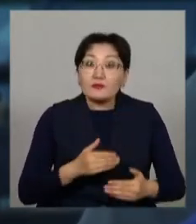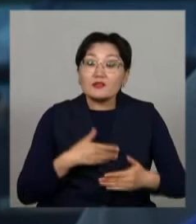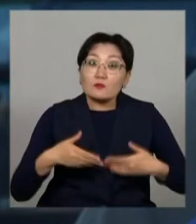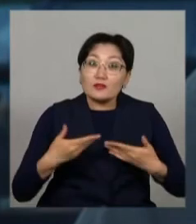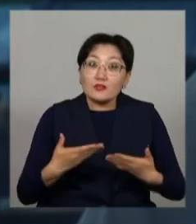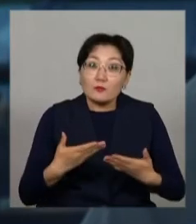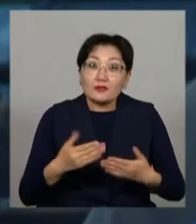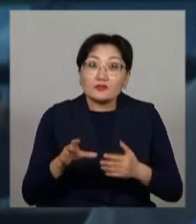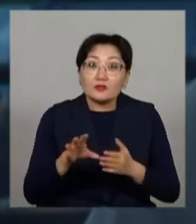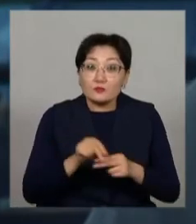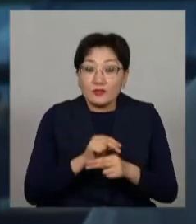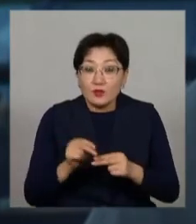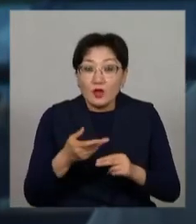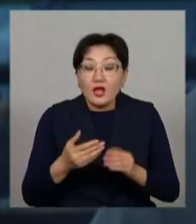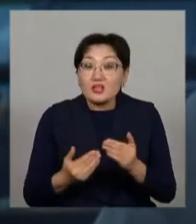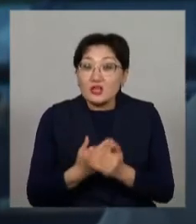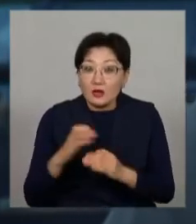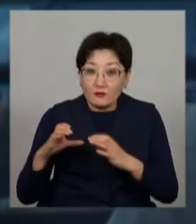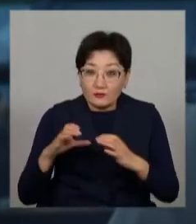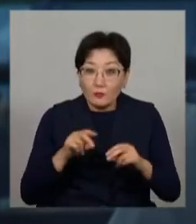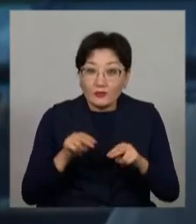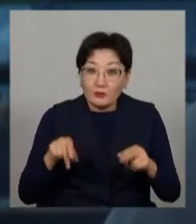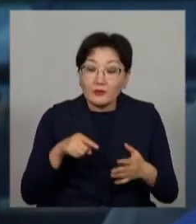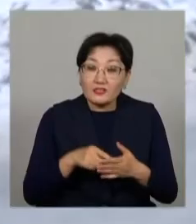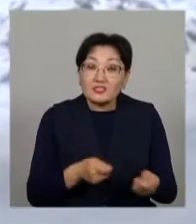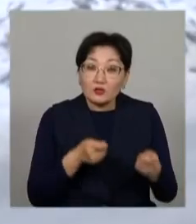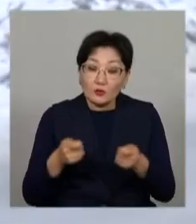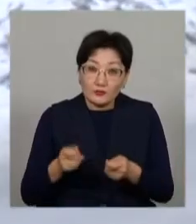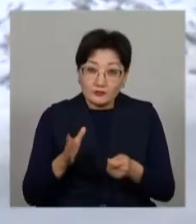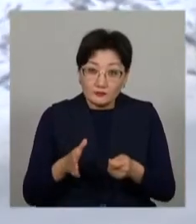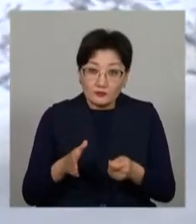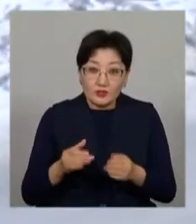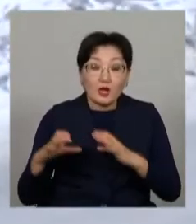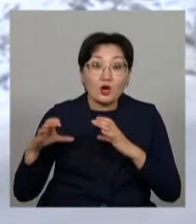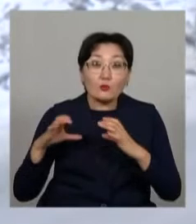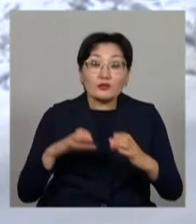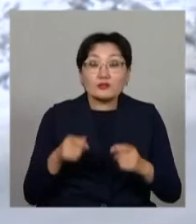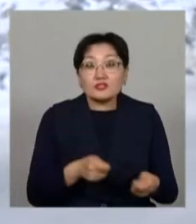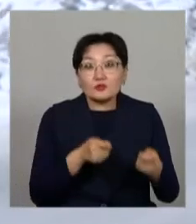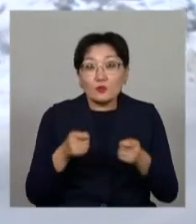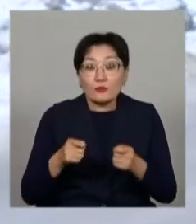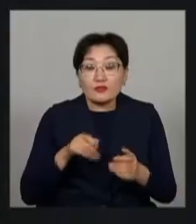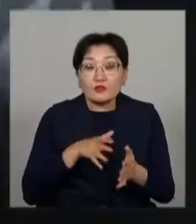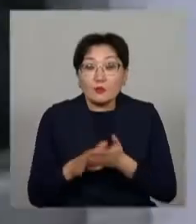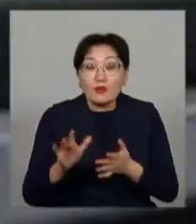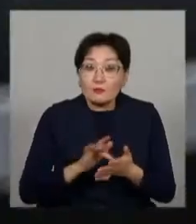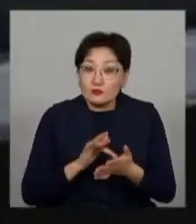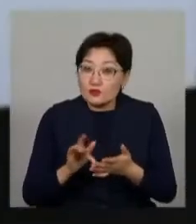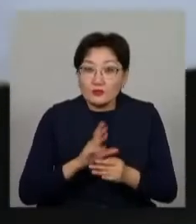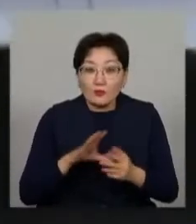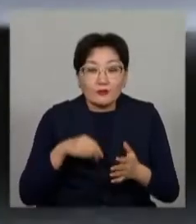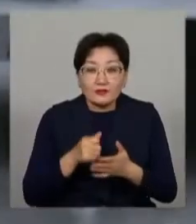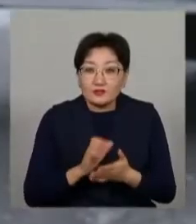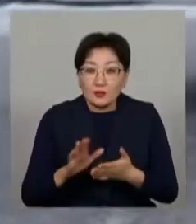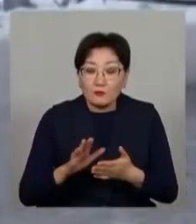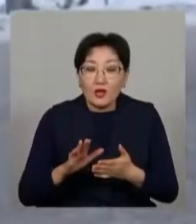негізге алған соң бұл автобустарды жақын арада Петропавлға келеді. Алайда автобустарды тасымалдау шығыны бюджетке жүктелмейді. Парк